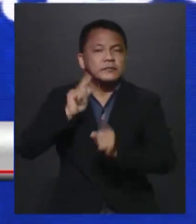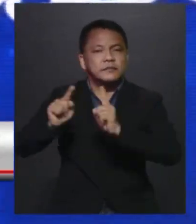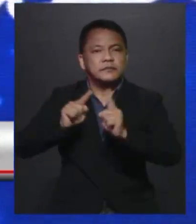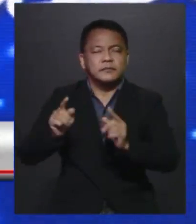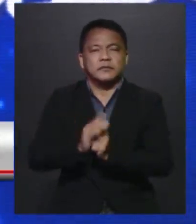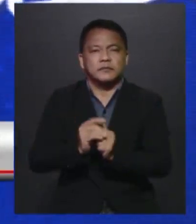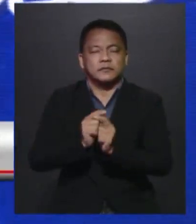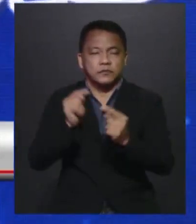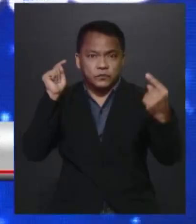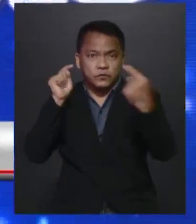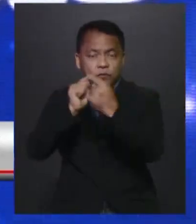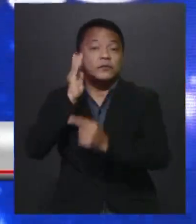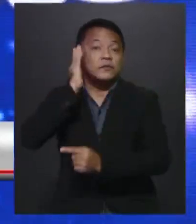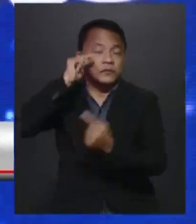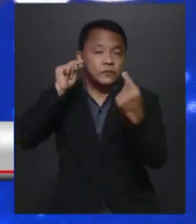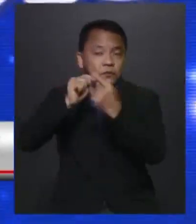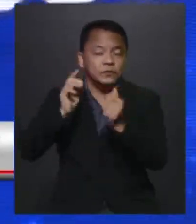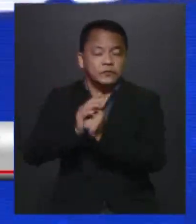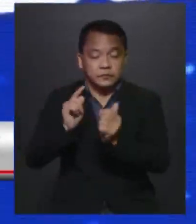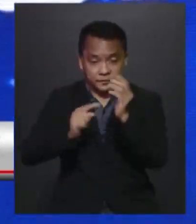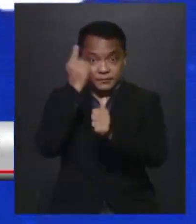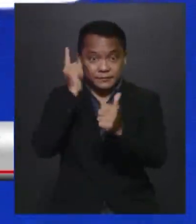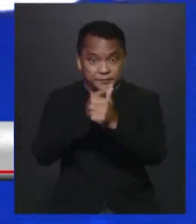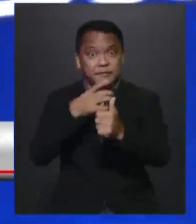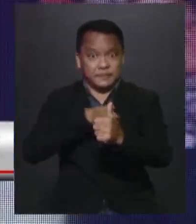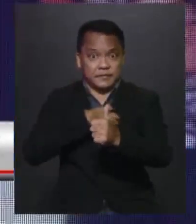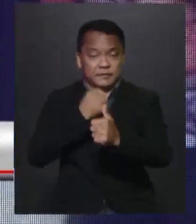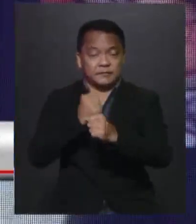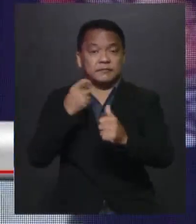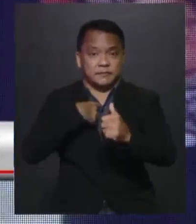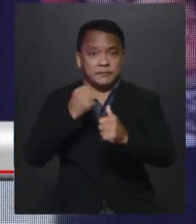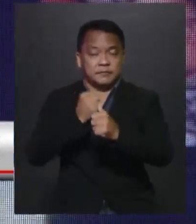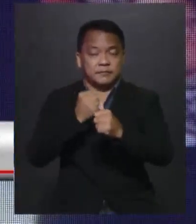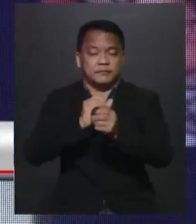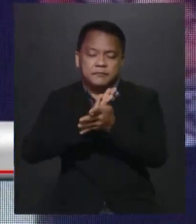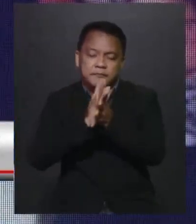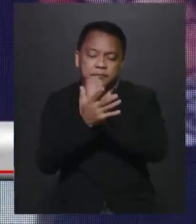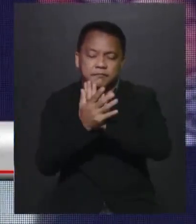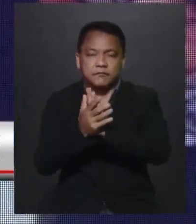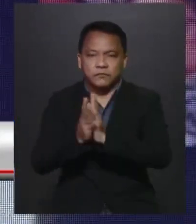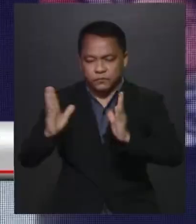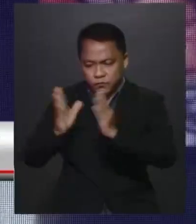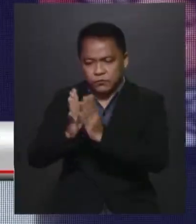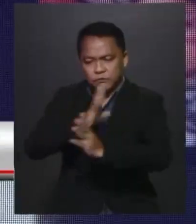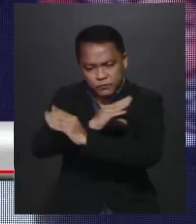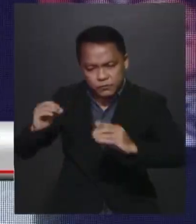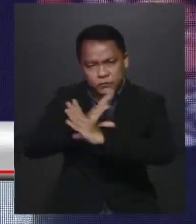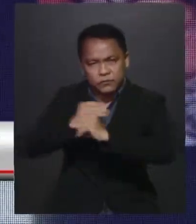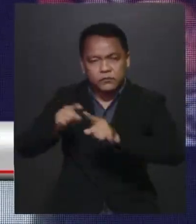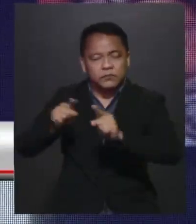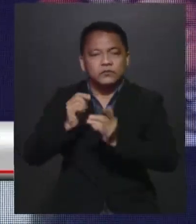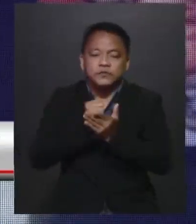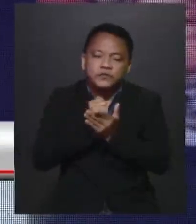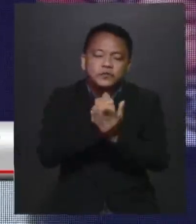ในส่วนของเป้าหมายเนี่ยชมพู่ก็บอกว่าสิ่งแรกที่ต้องทำที่อยากจะทำให้ได้คือการปรับตัวให้เข้ากับทีมไวที่สุดและต่อจากนั้นก็ช่วย